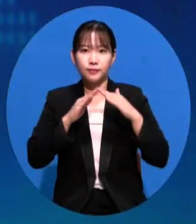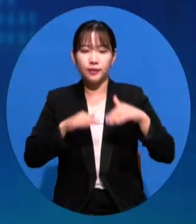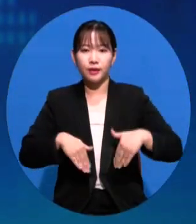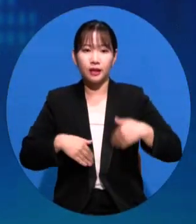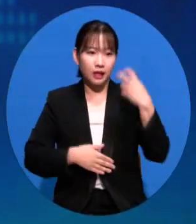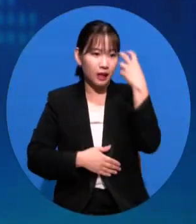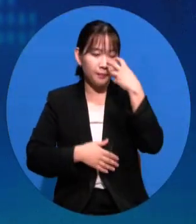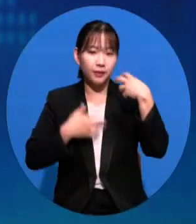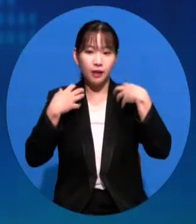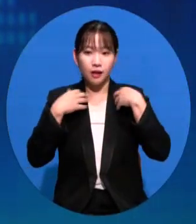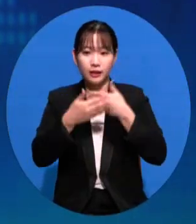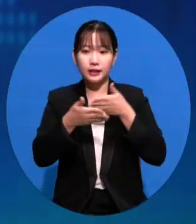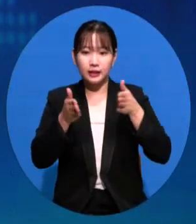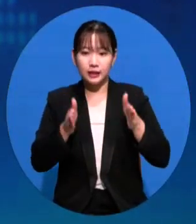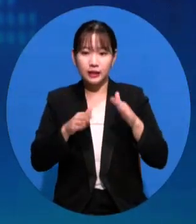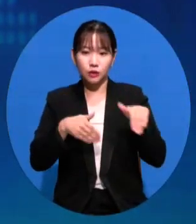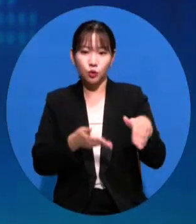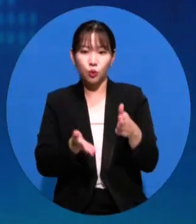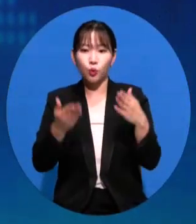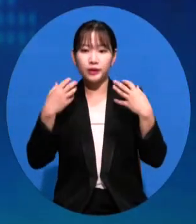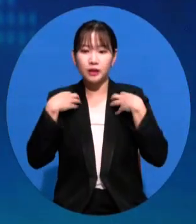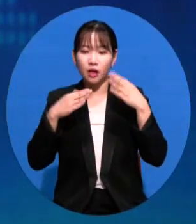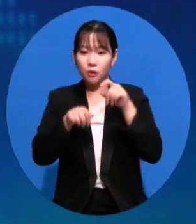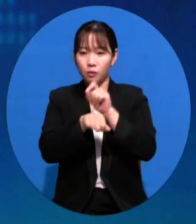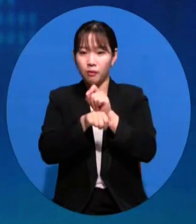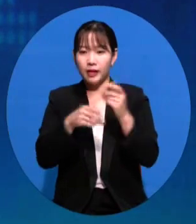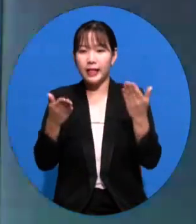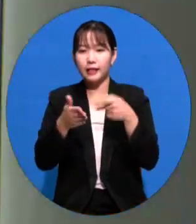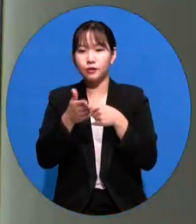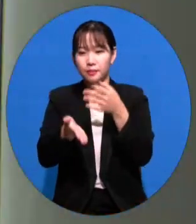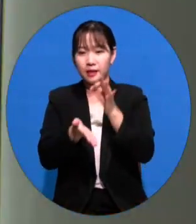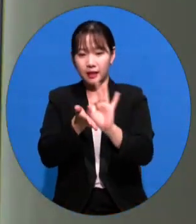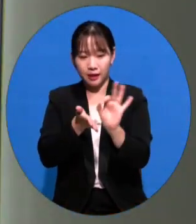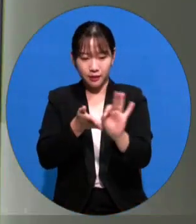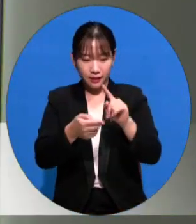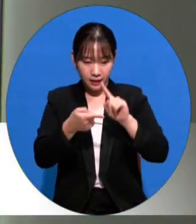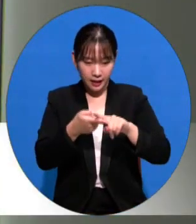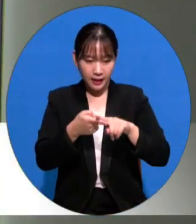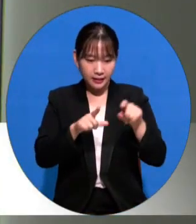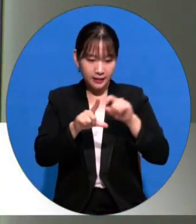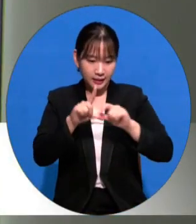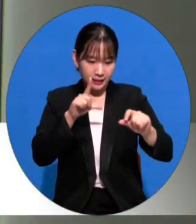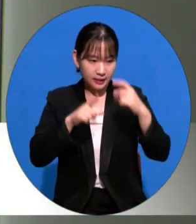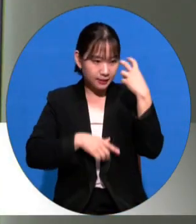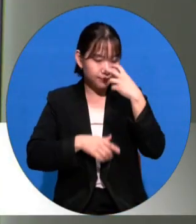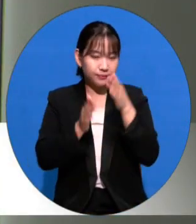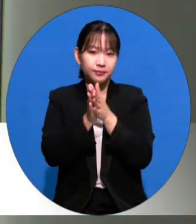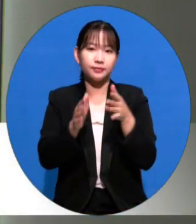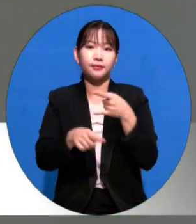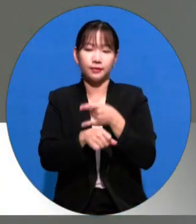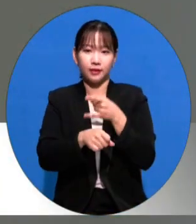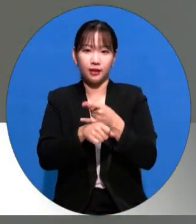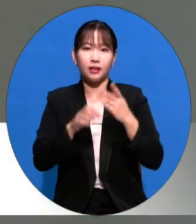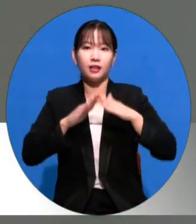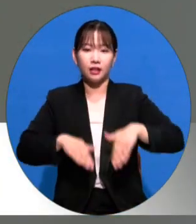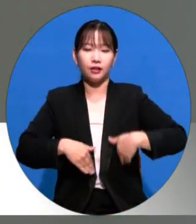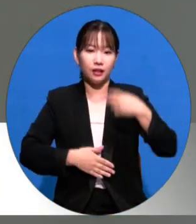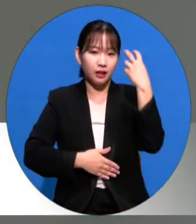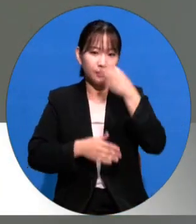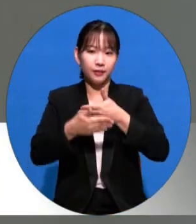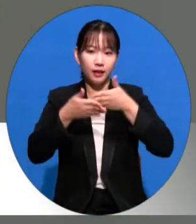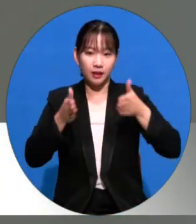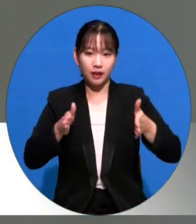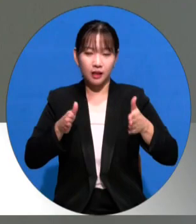전라남도 감사관실이 도청 공무원들의 업무 추진비 사용 내역에 대한 특정 감사에 나섰습니다. 전라남도